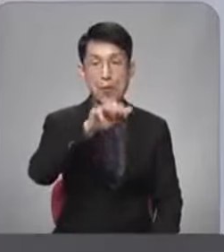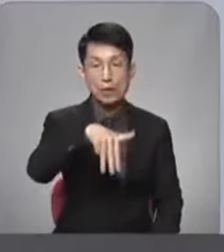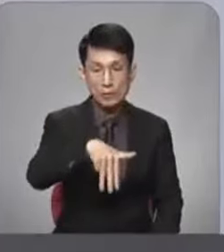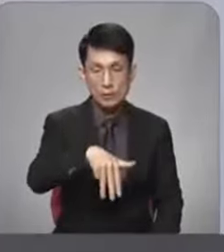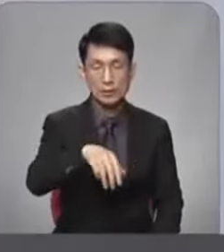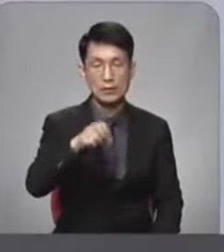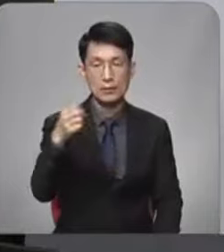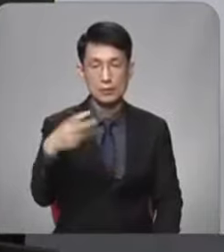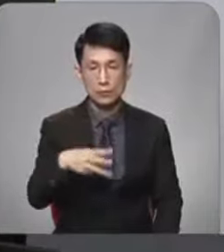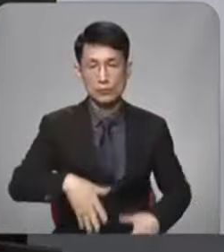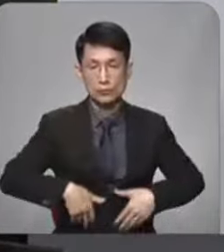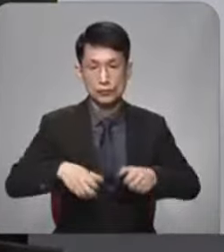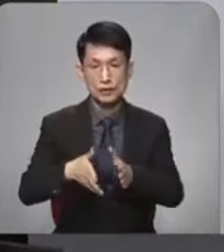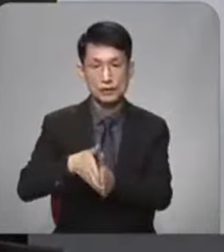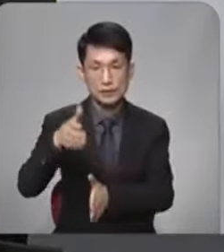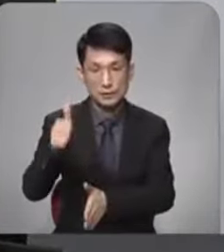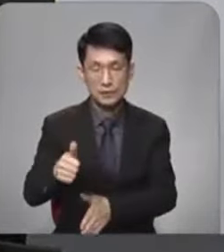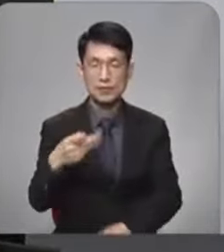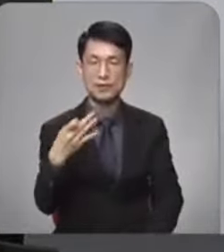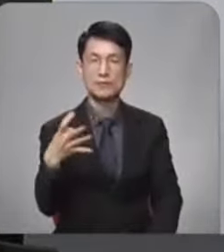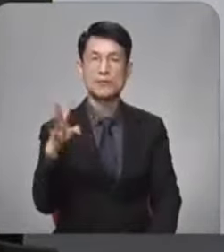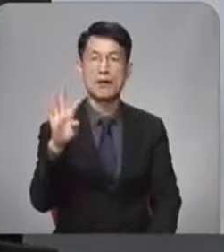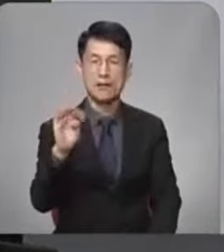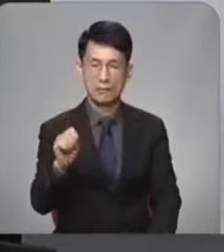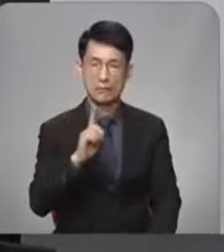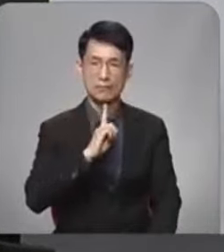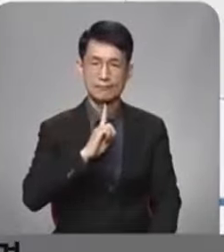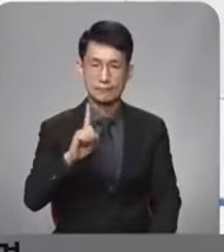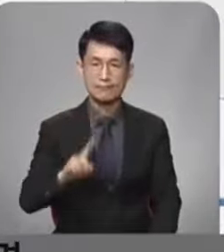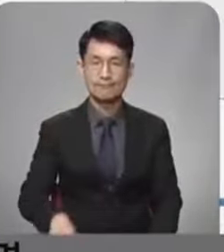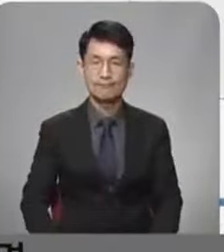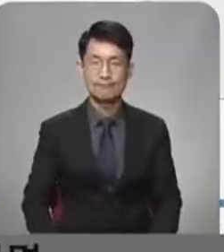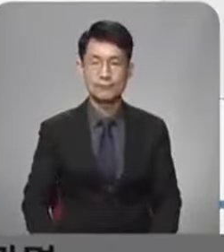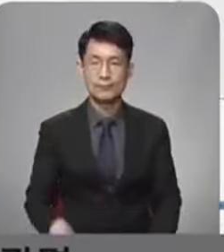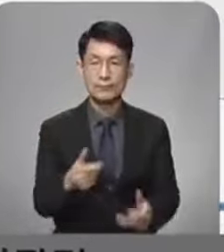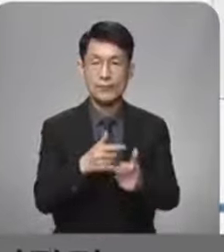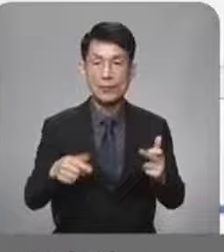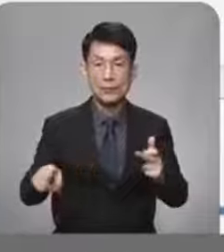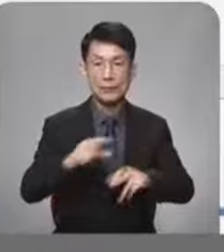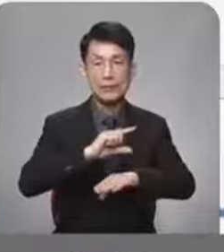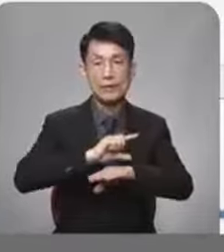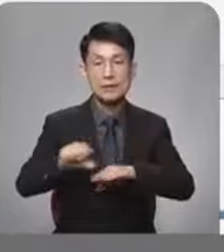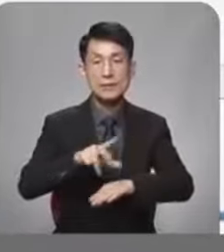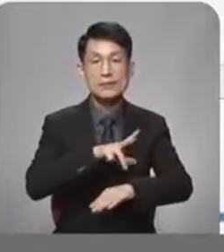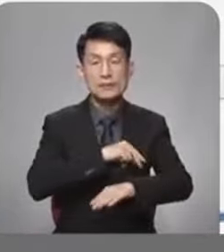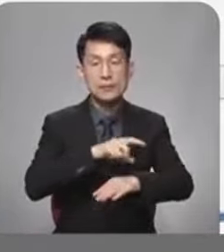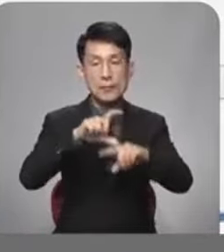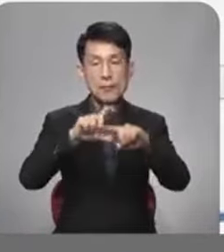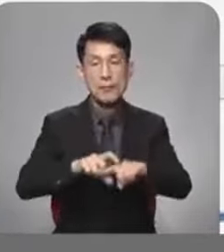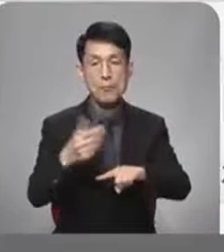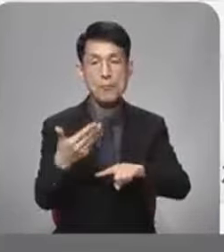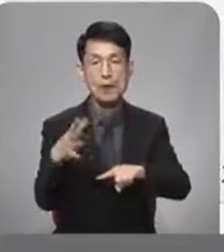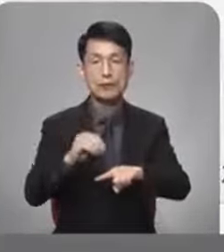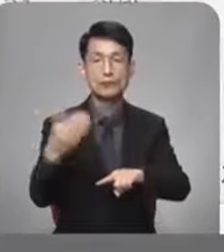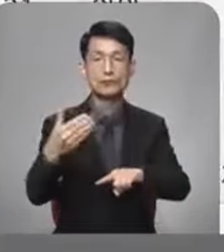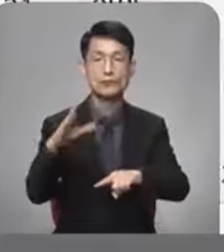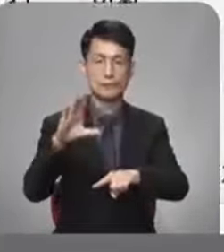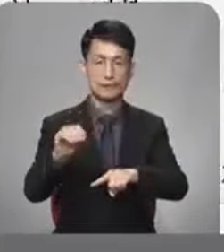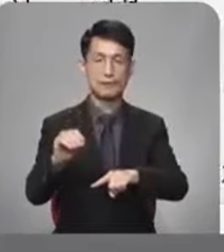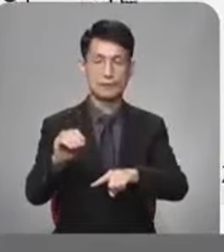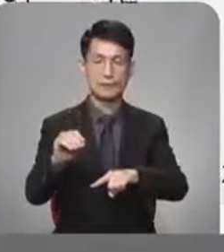군수와 육동안 춘천시장 각각 14억 원을 신고했습니다. 강원도 내 지방의원들 평균 재산은 8억 9천만